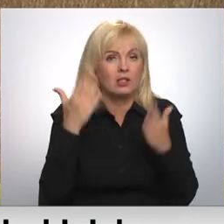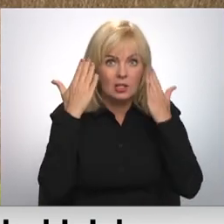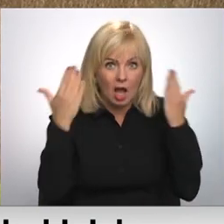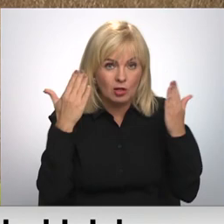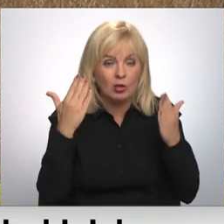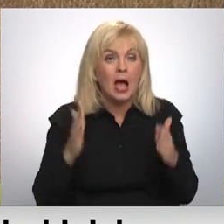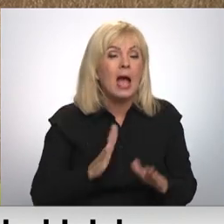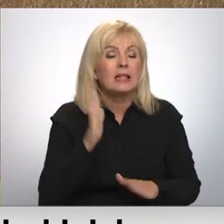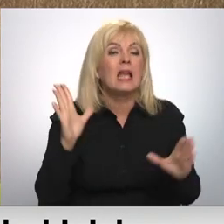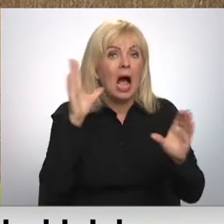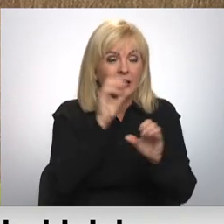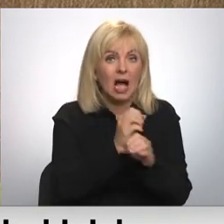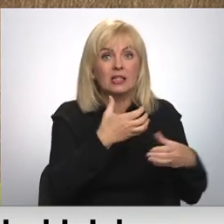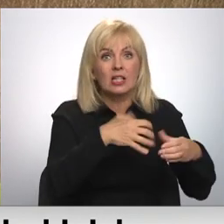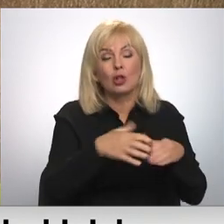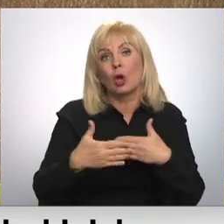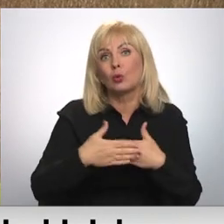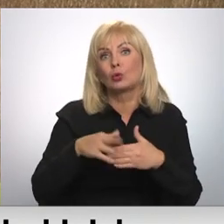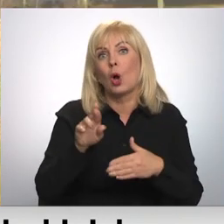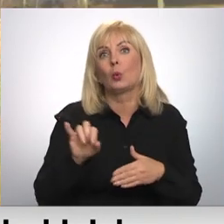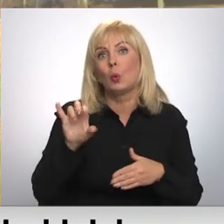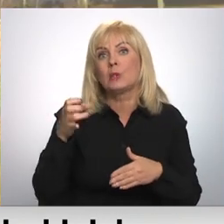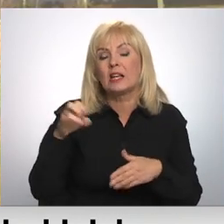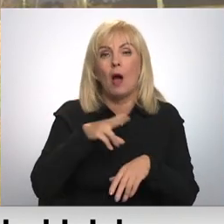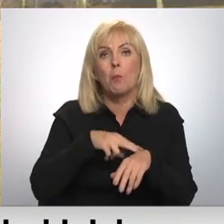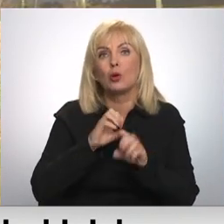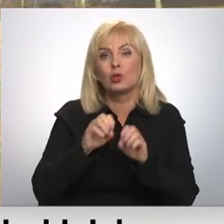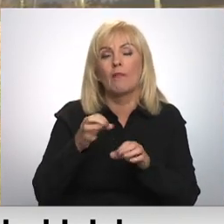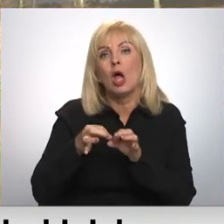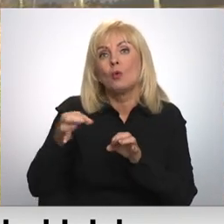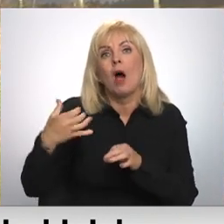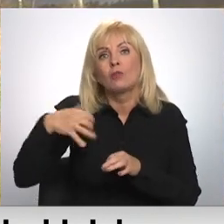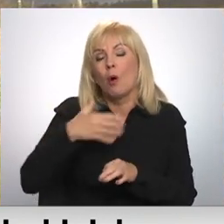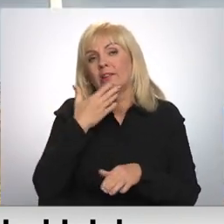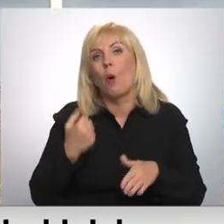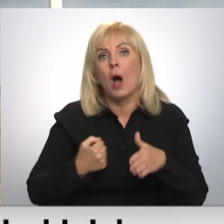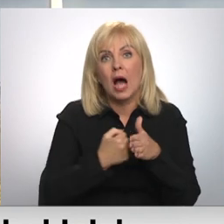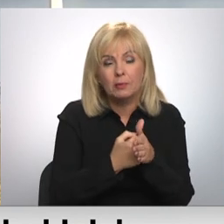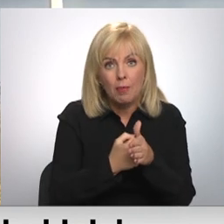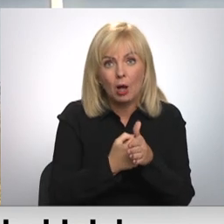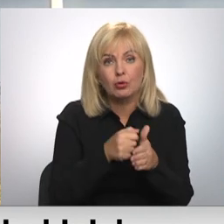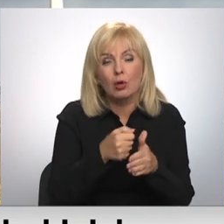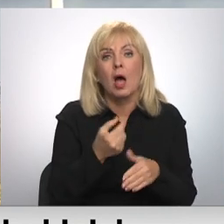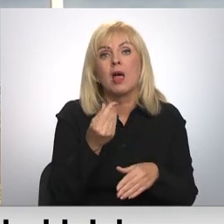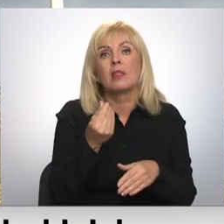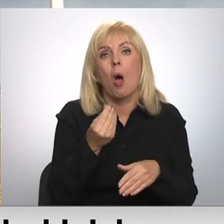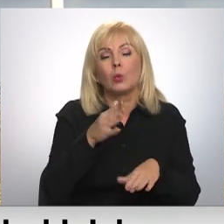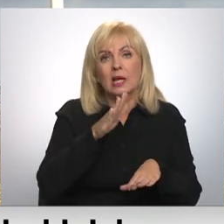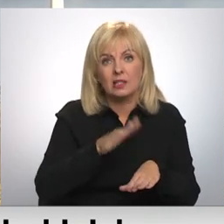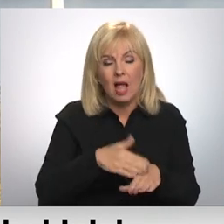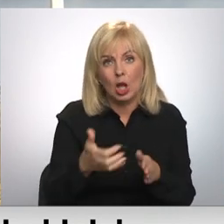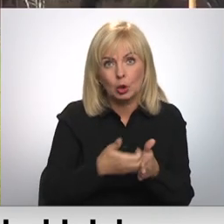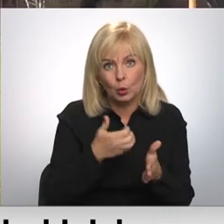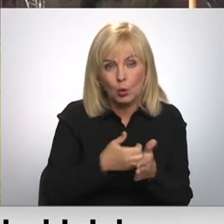Diennakts iecirkņi izveida tuvāk Rucavai pēc policijā stāstītā novada domē nav atbalstīta ierobežoto līdzekļu dēļ. Domes